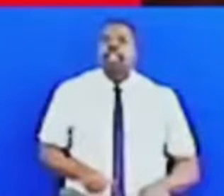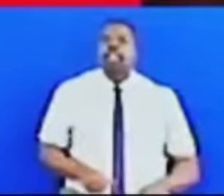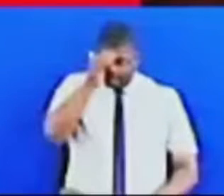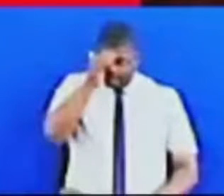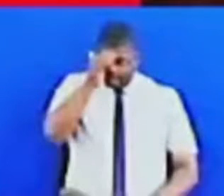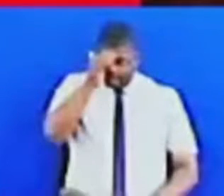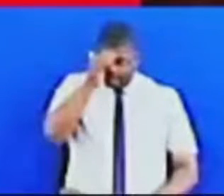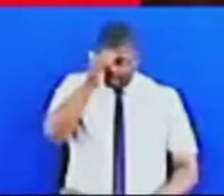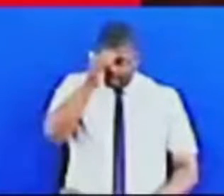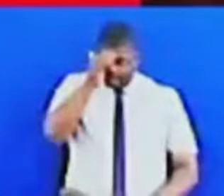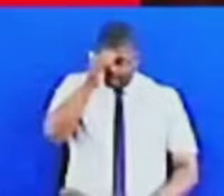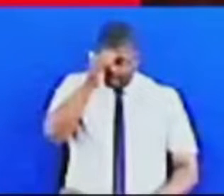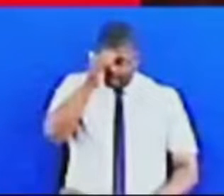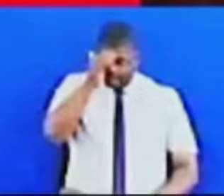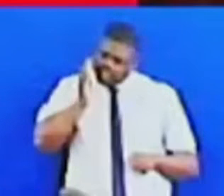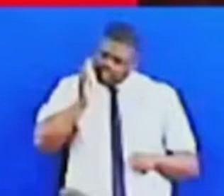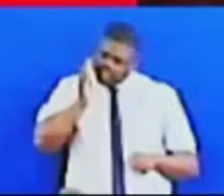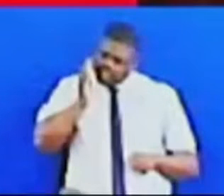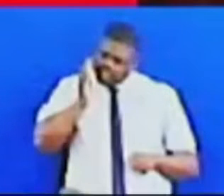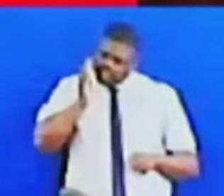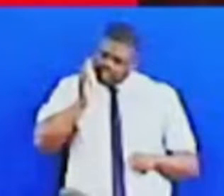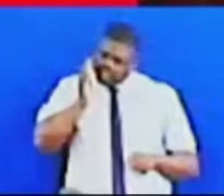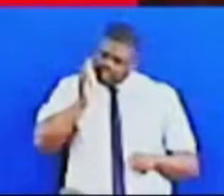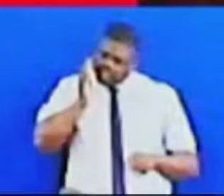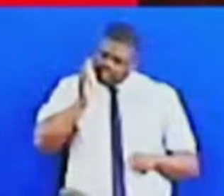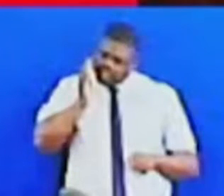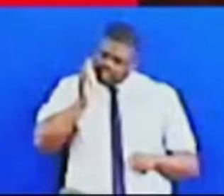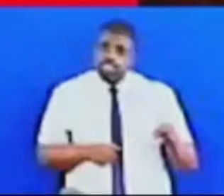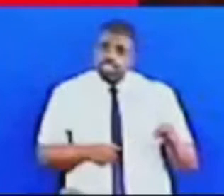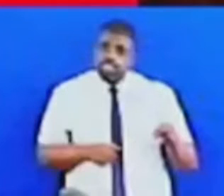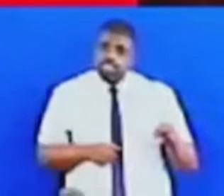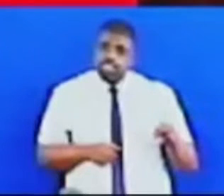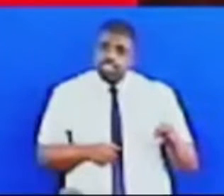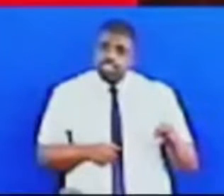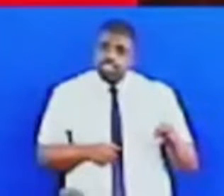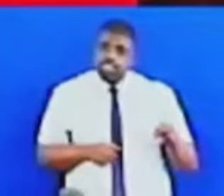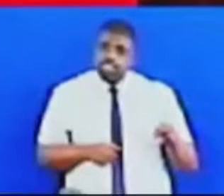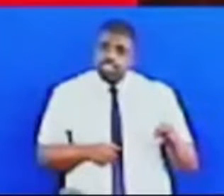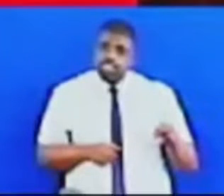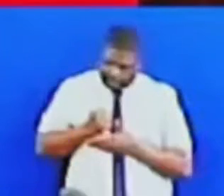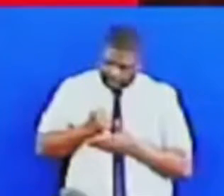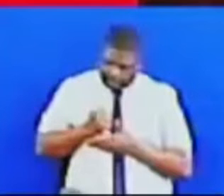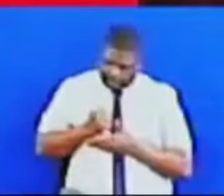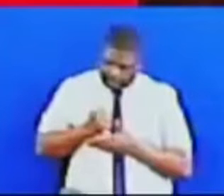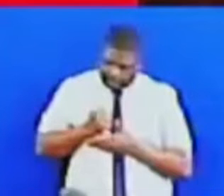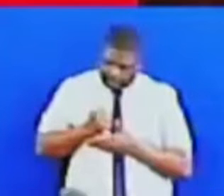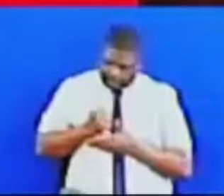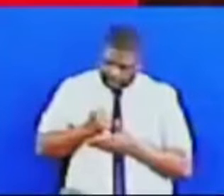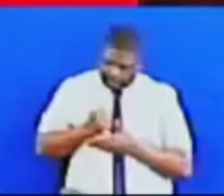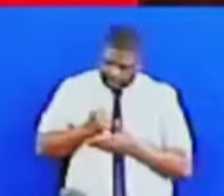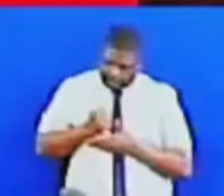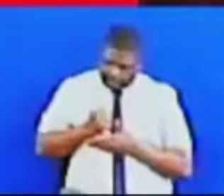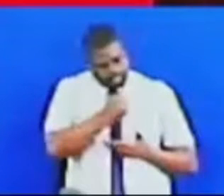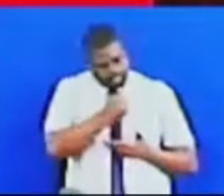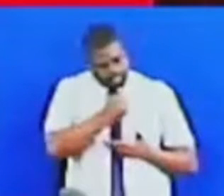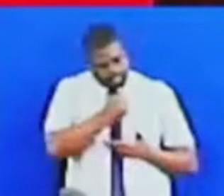kwamba serikali huwa inaandaa budget, wataalamu wetu huko wanatuandalia budget. Wanatuletea ndani ya